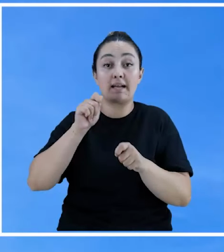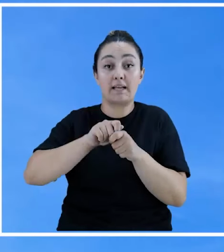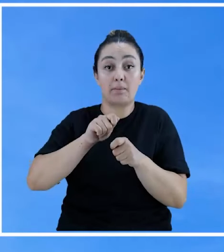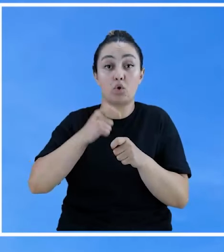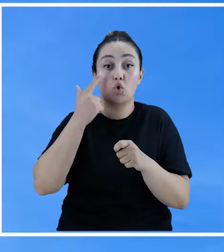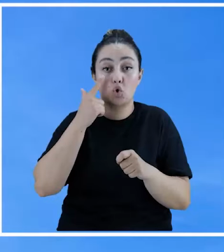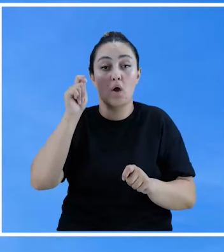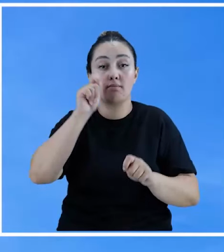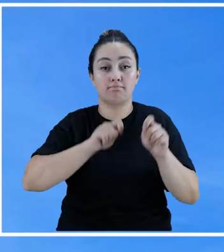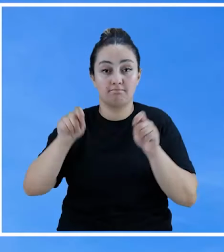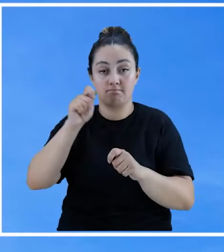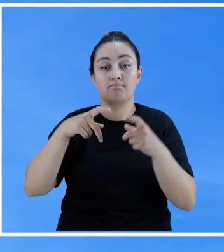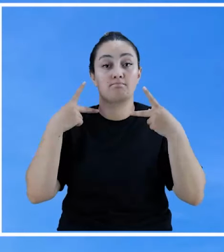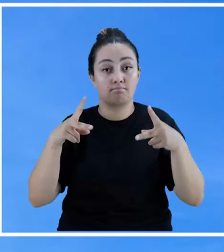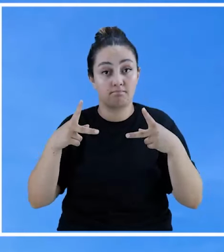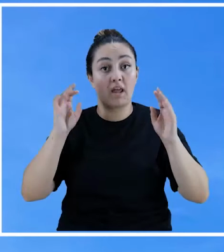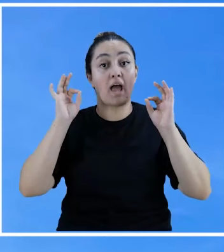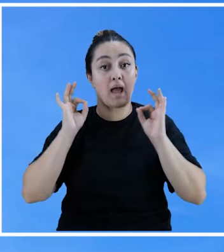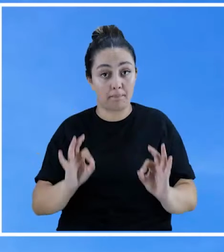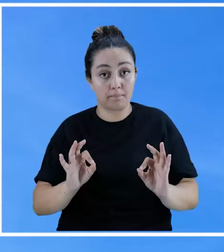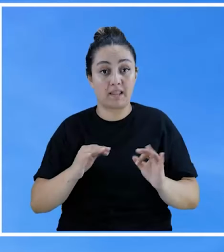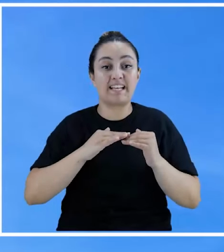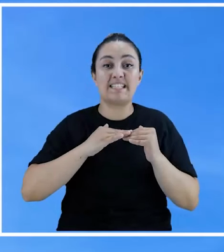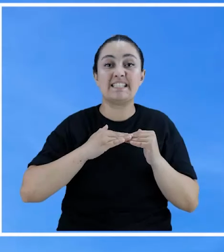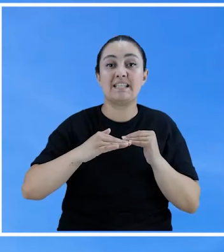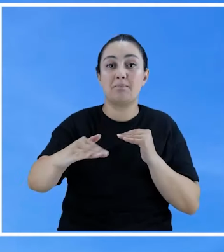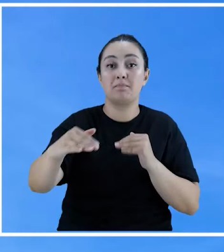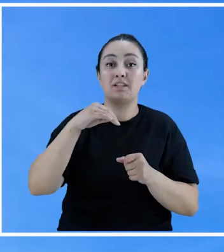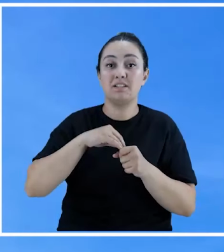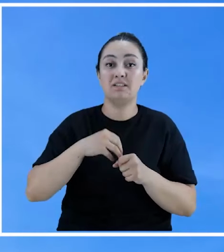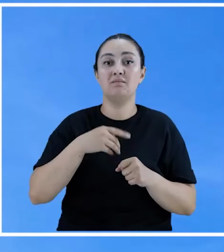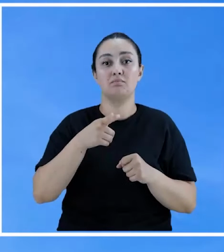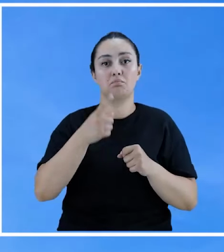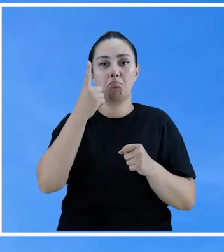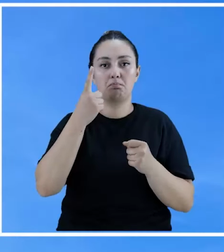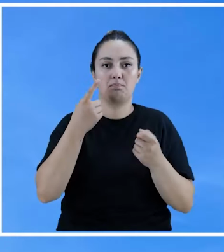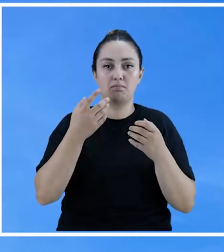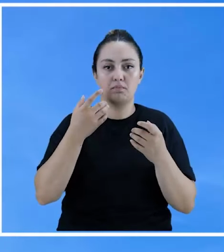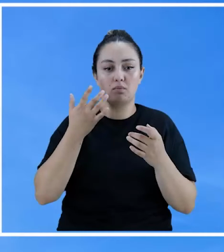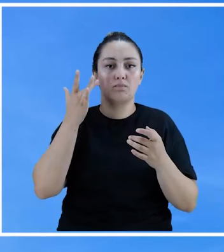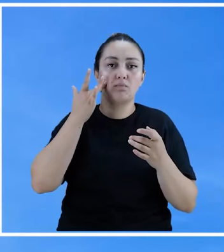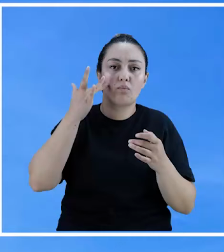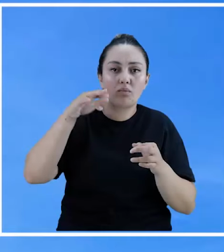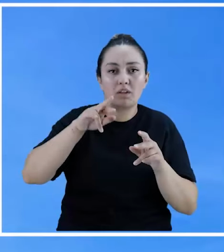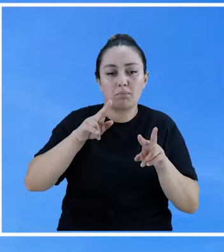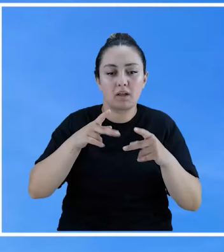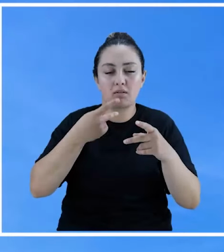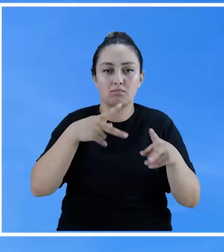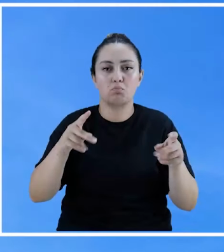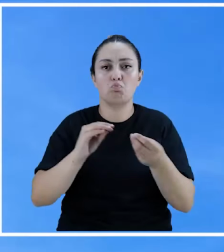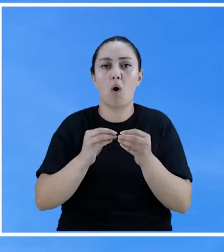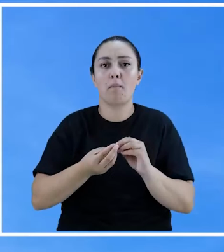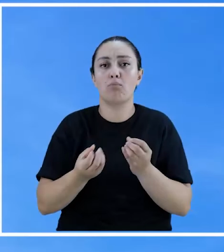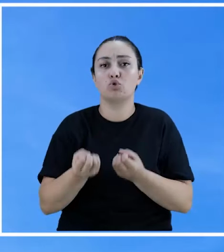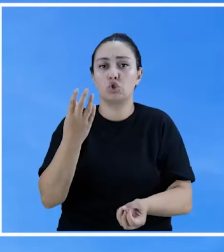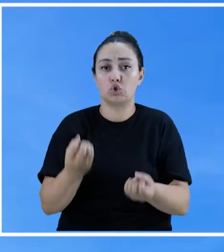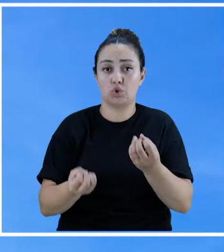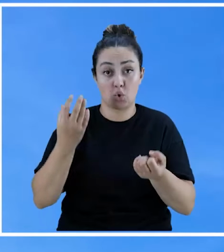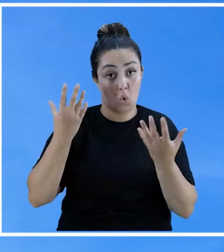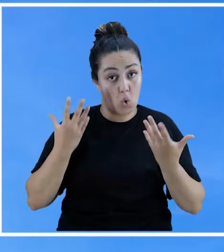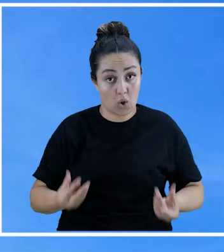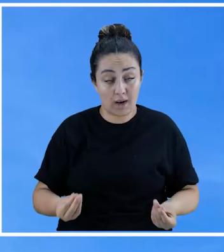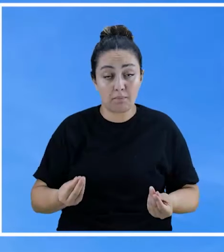yapıda hasarlara sebep olabilir hem de zeminde istenmedik oturmalar, istenmedik problemler